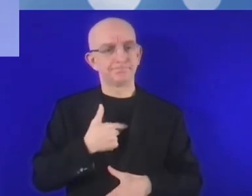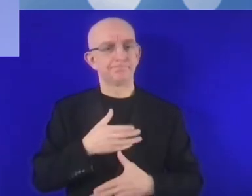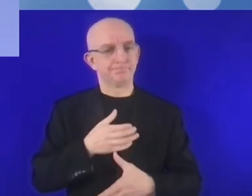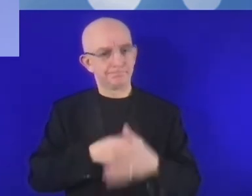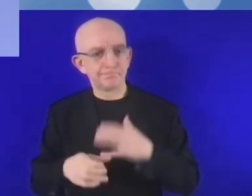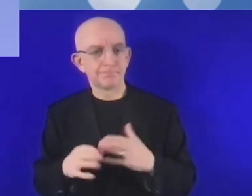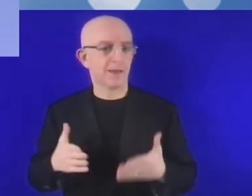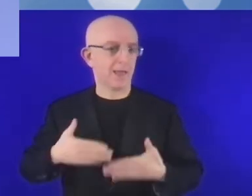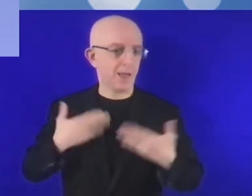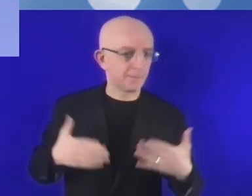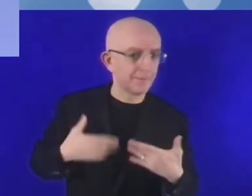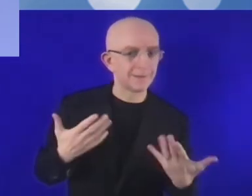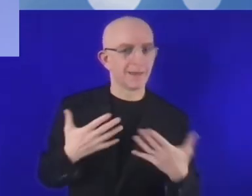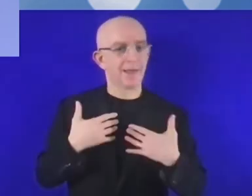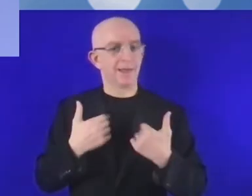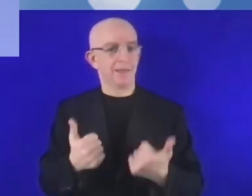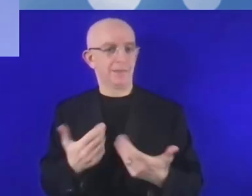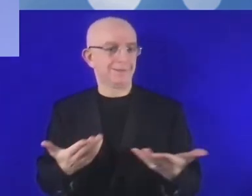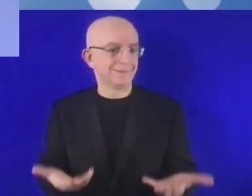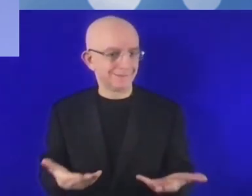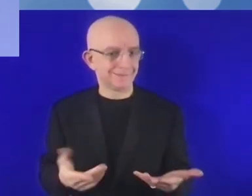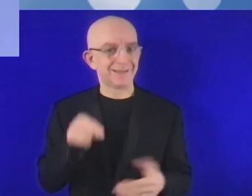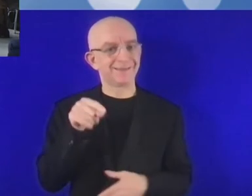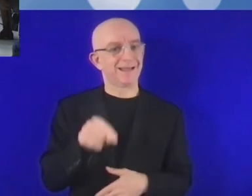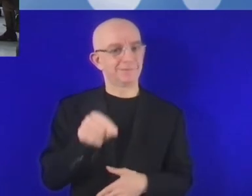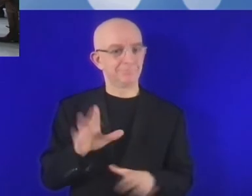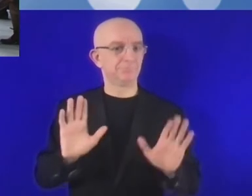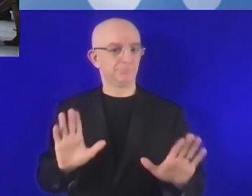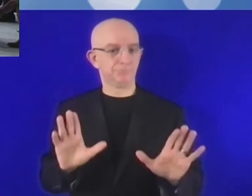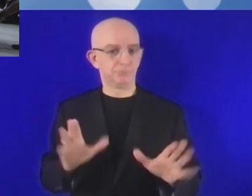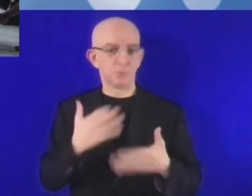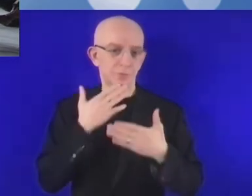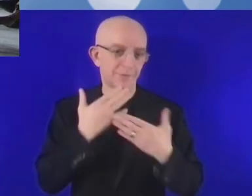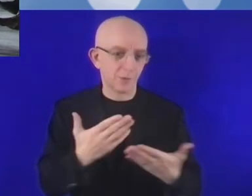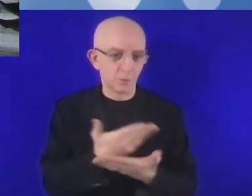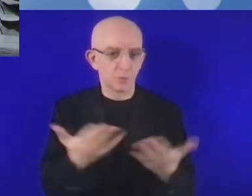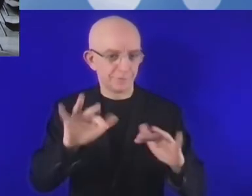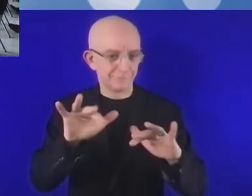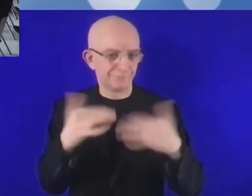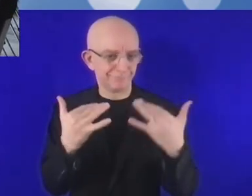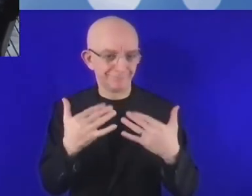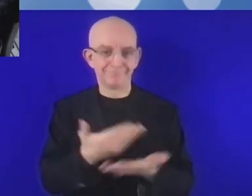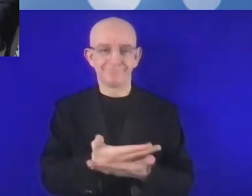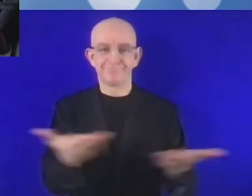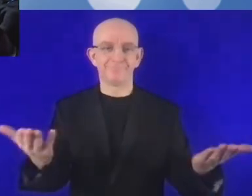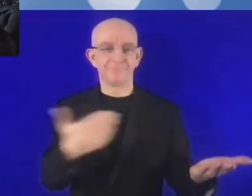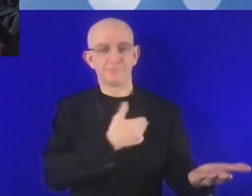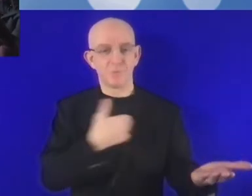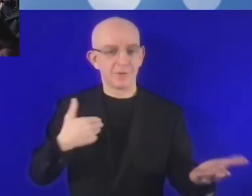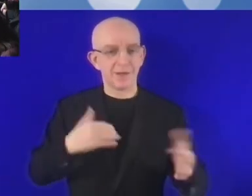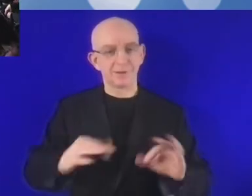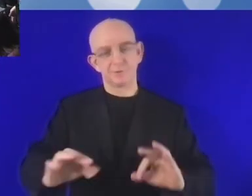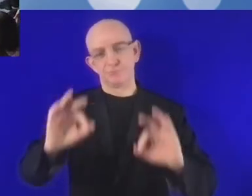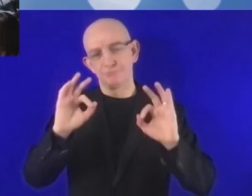وهذا ما نريده هو شكرا لحسن استماعكم. شكرا لبولندا وشكرا لكاتوفيتسا، انه شرف